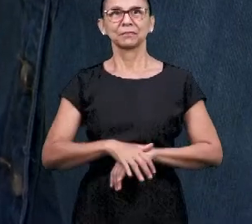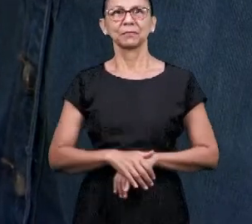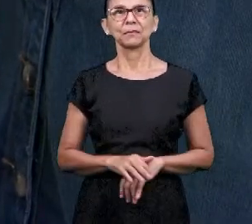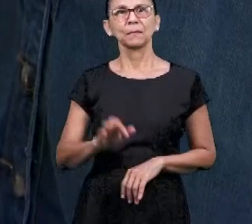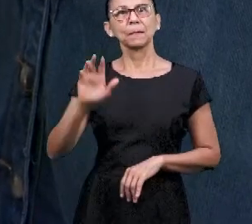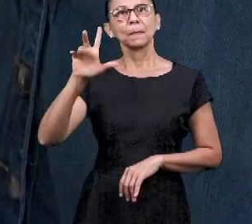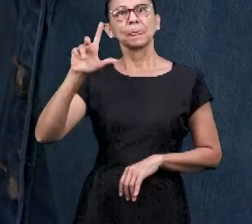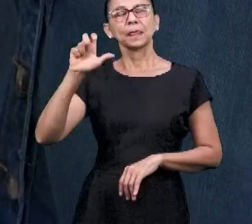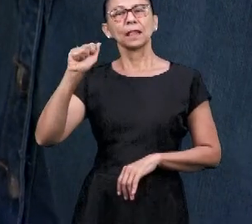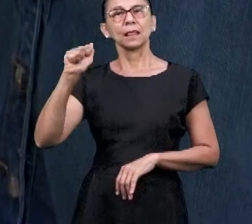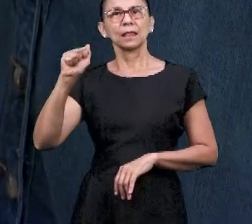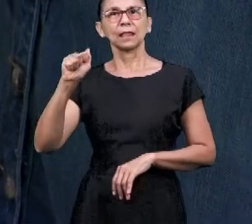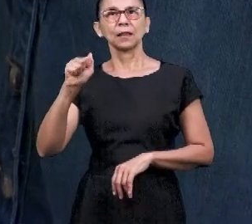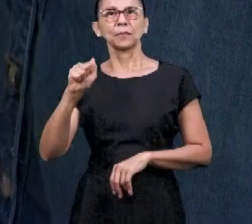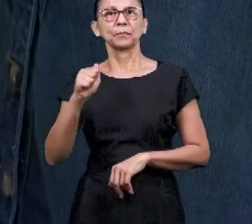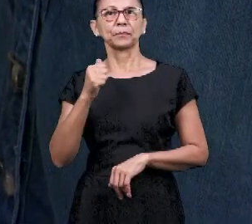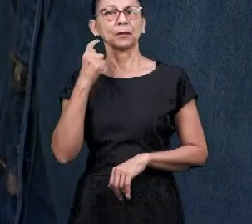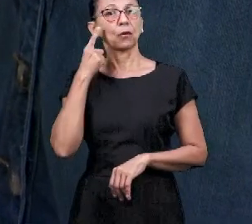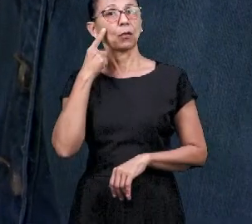Mi.